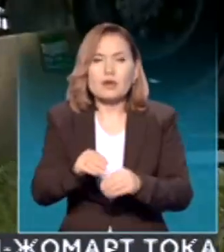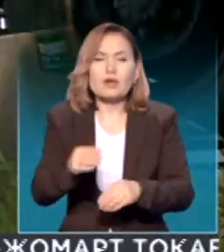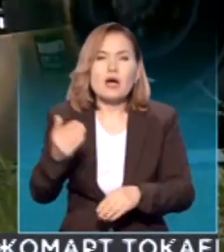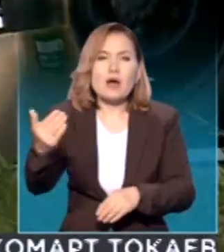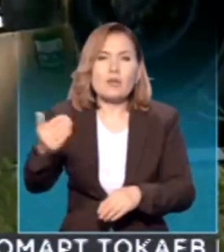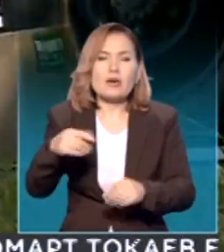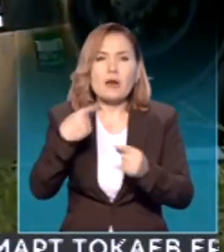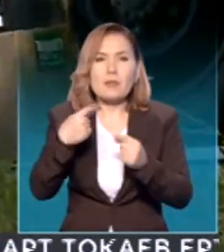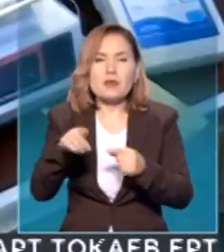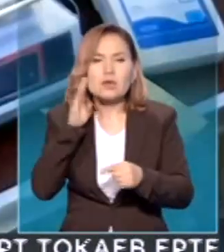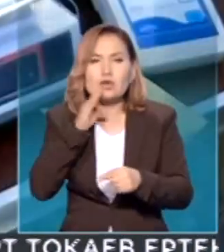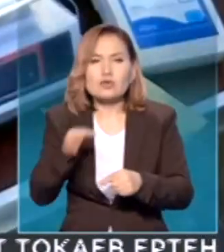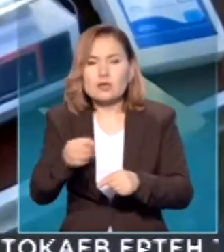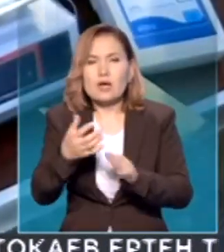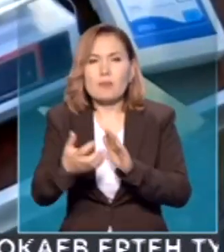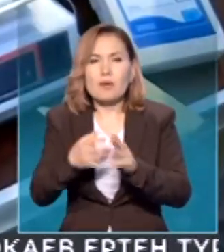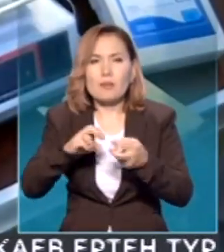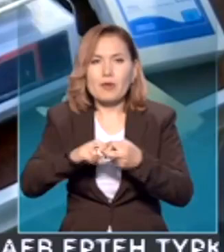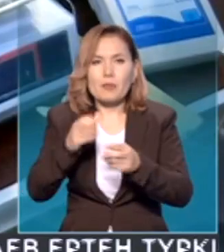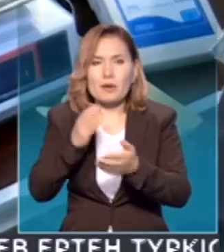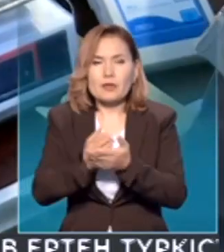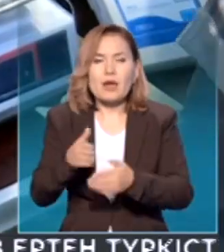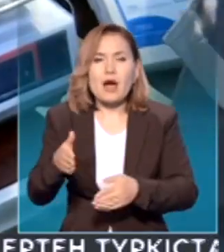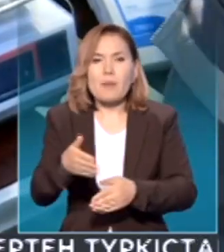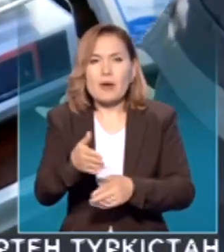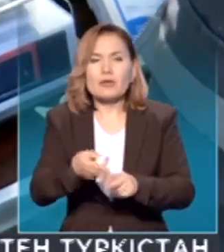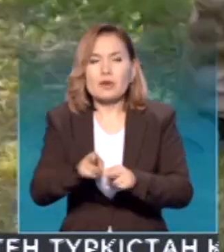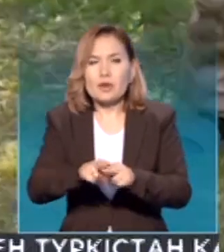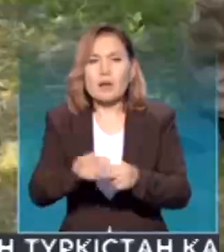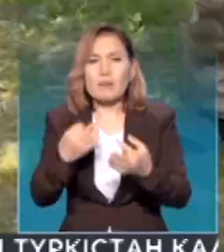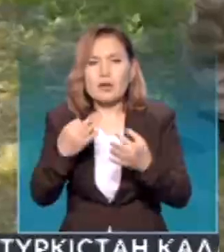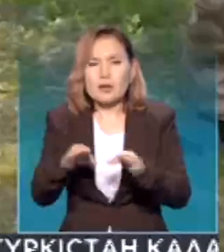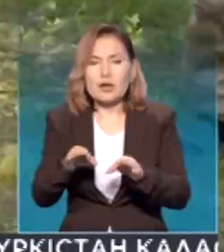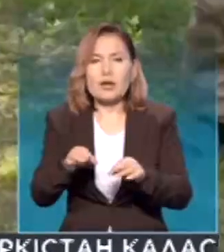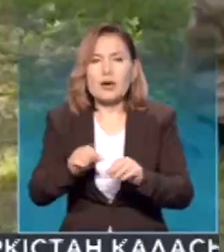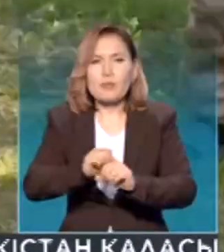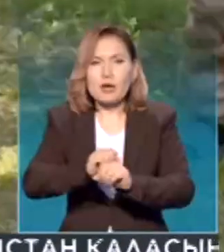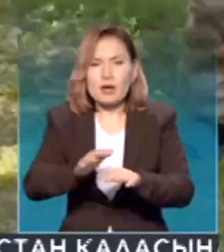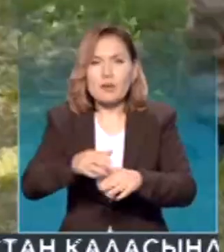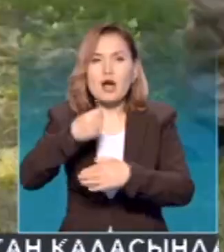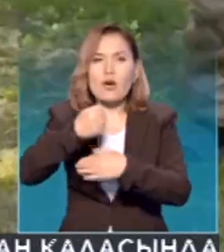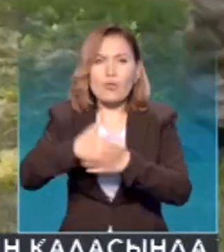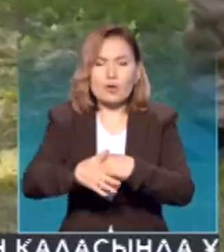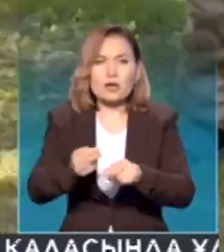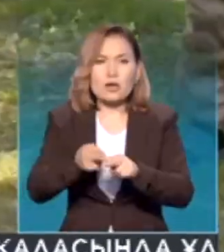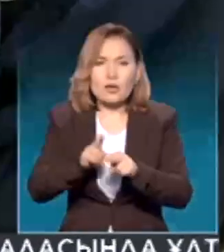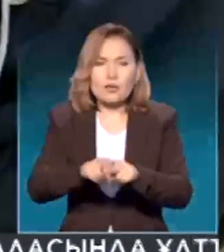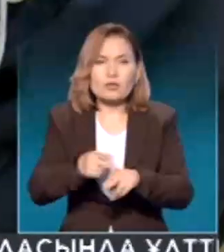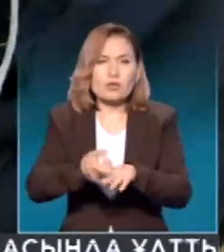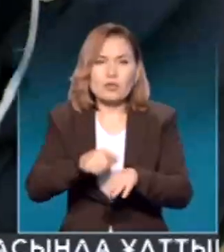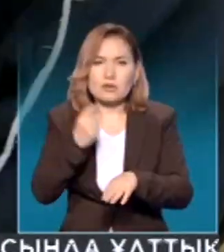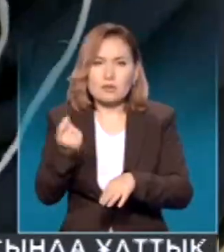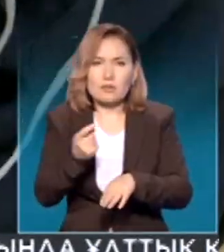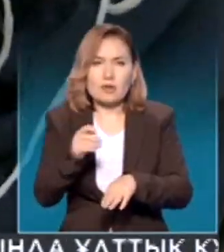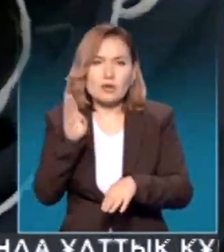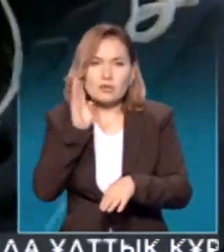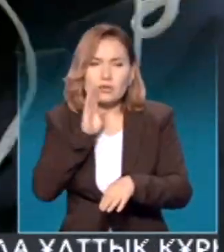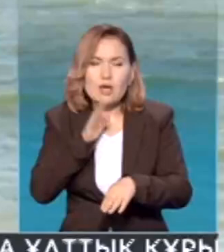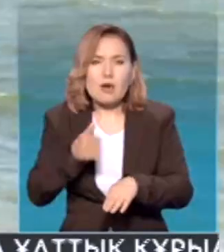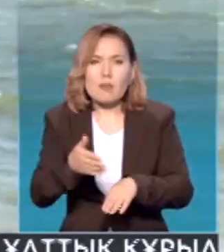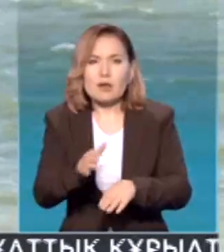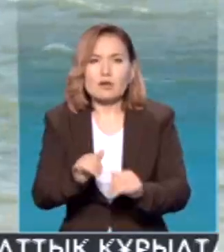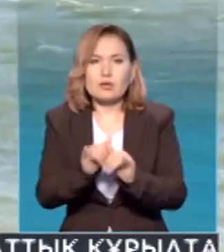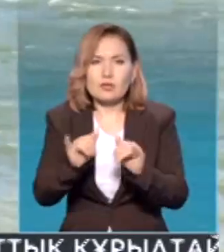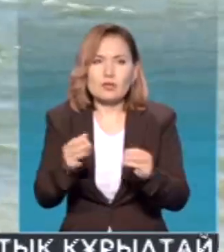жүйесінде ғана су тапшылығы байқалады. Сондай-ақ балық шабағын жіберумен айналысатын орталықтарда аздық етіп отыр.